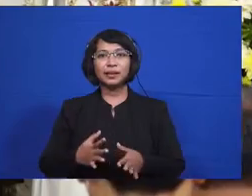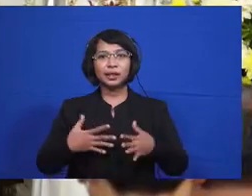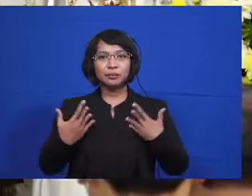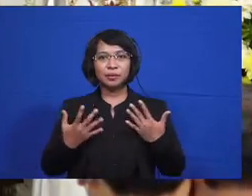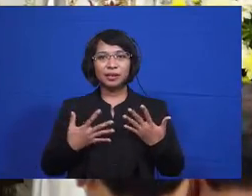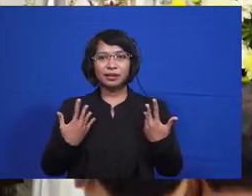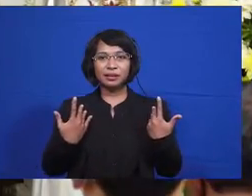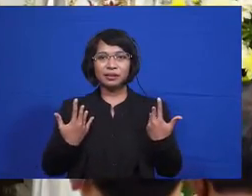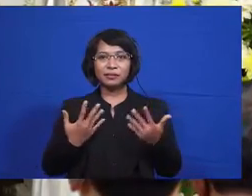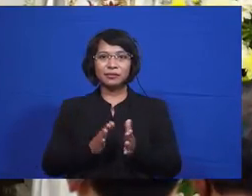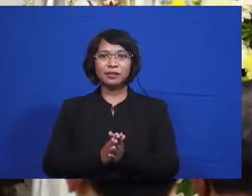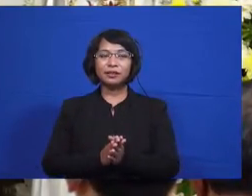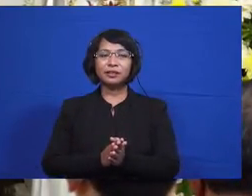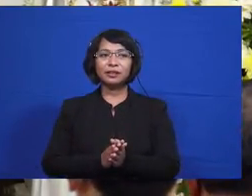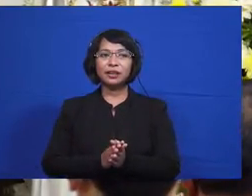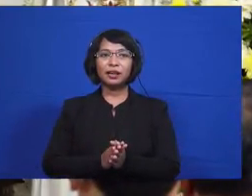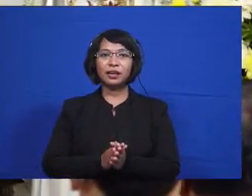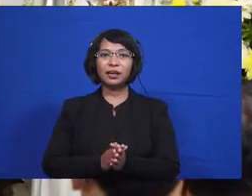gembira.